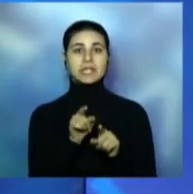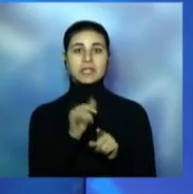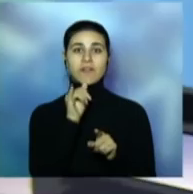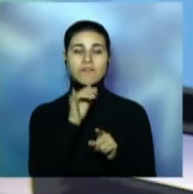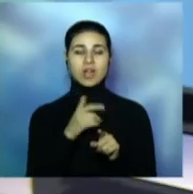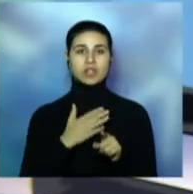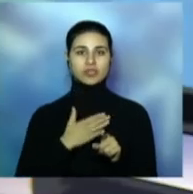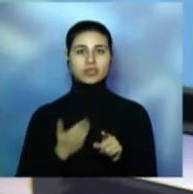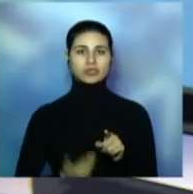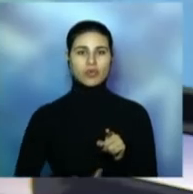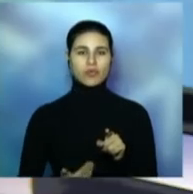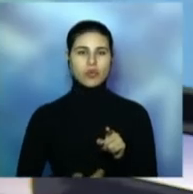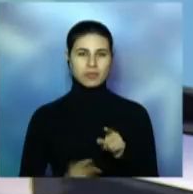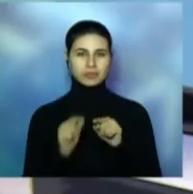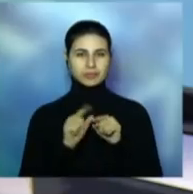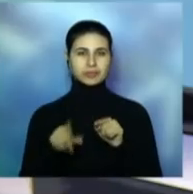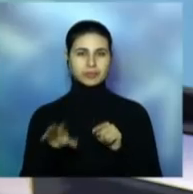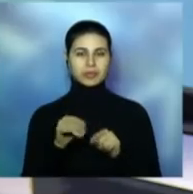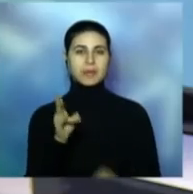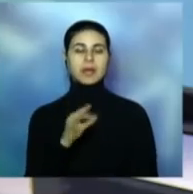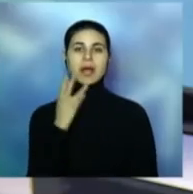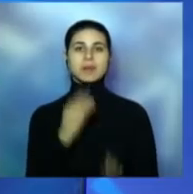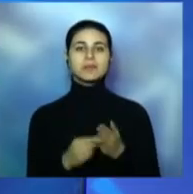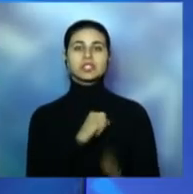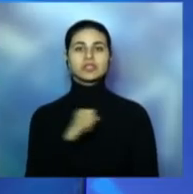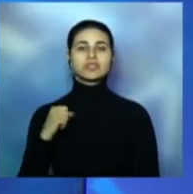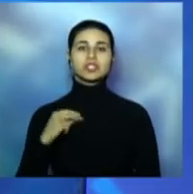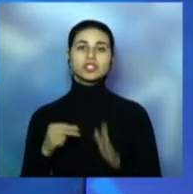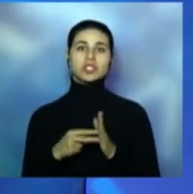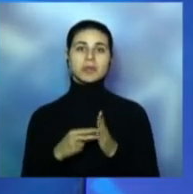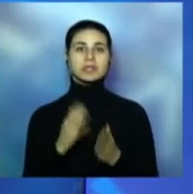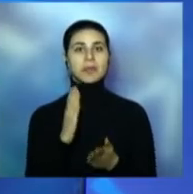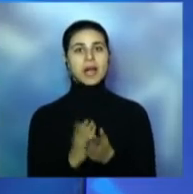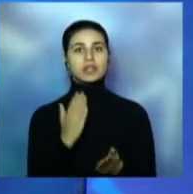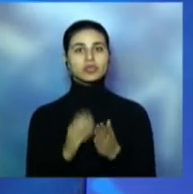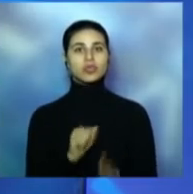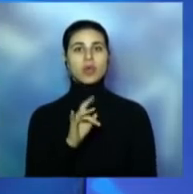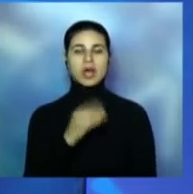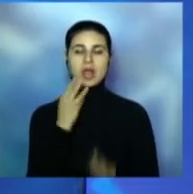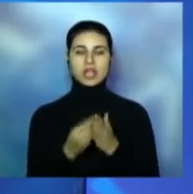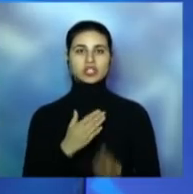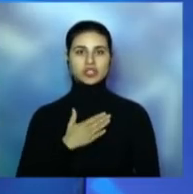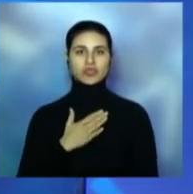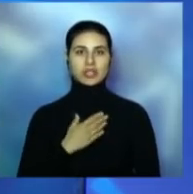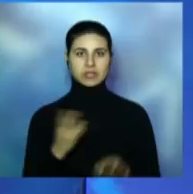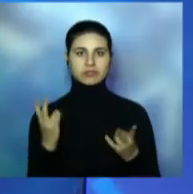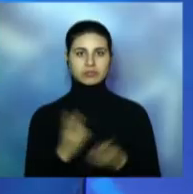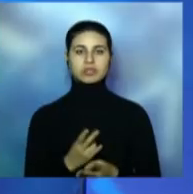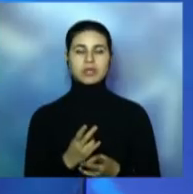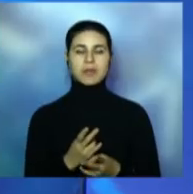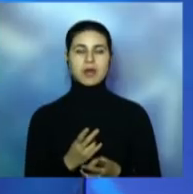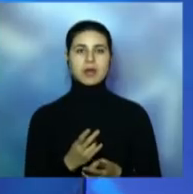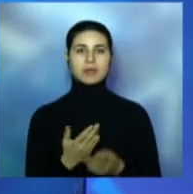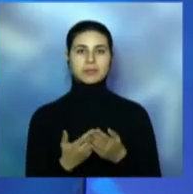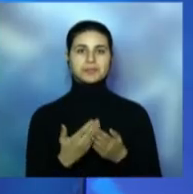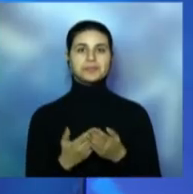ჩვენ გვიწევს ცხოვრება, მაგრამ თვითშეფასება არის თუ არა ჩვენი ინსტრუმენტი, იგივე